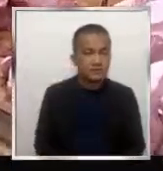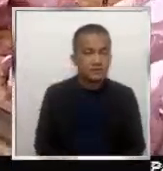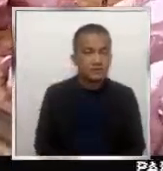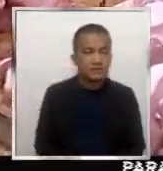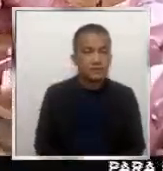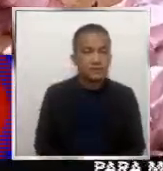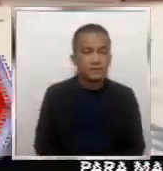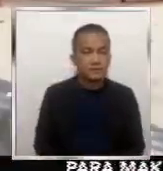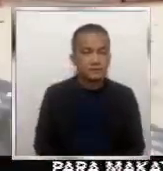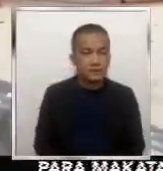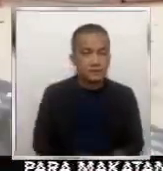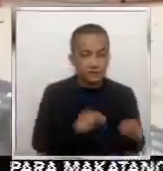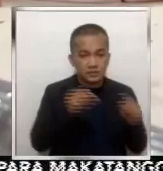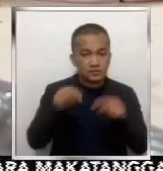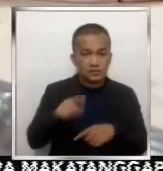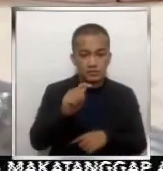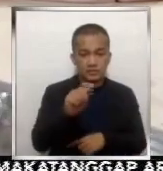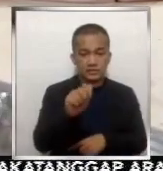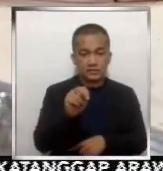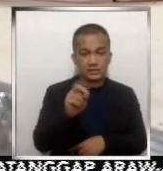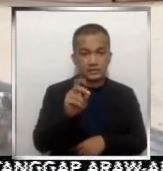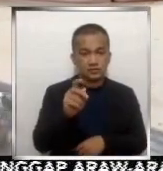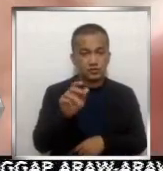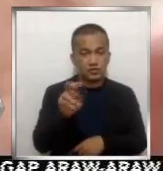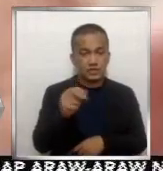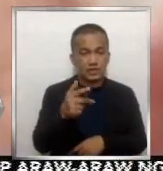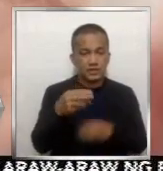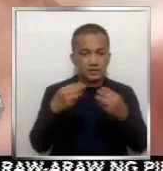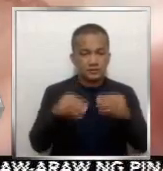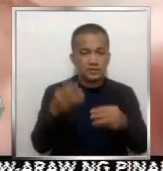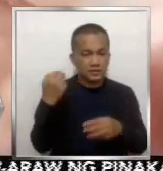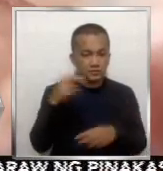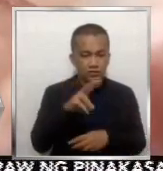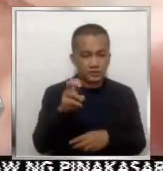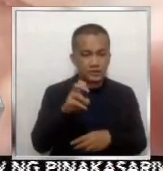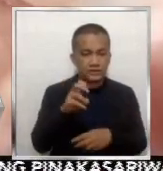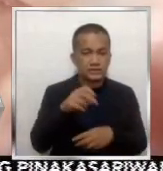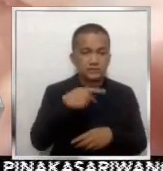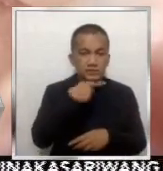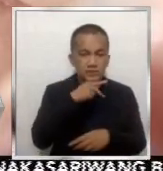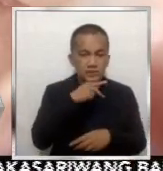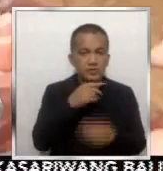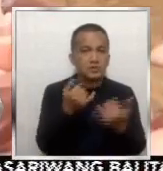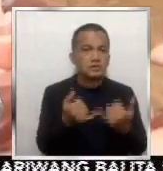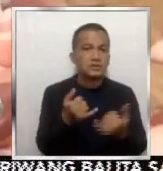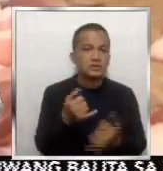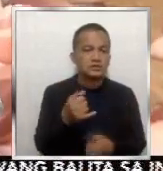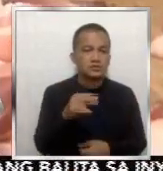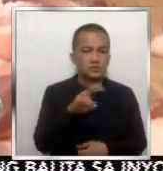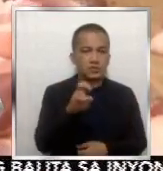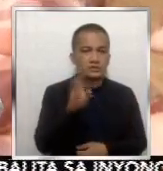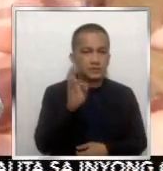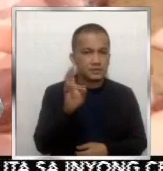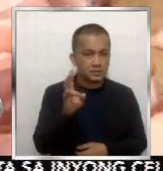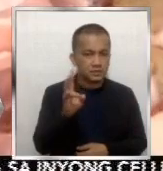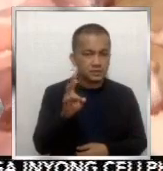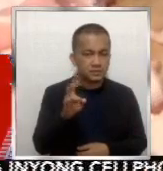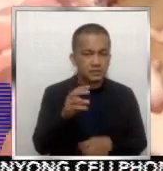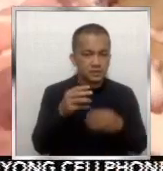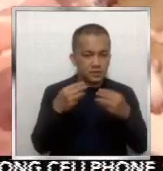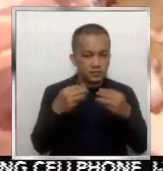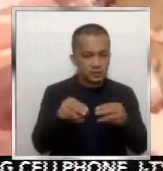Dito sa Tandang Sora Market, ang dating 200 pesos per kilong lamang baboy, 270 pesos per kilo na. Sa market monitoring ng